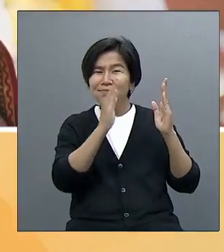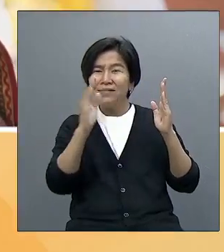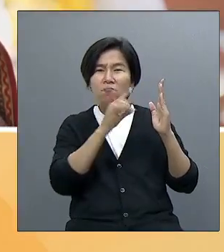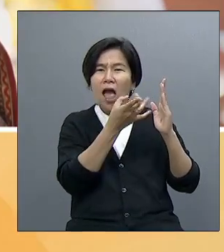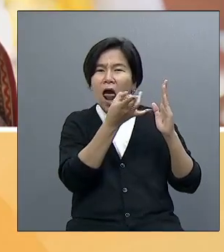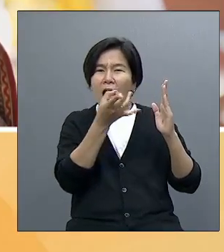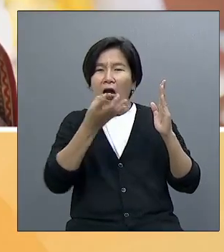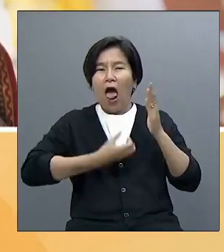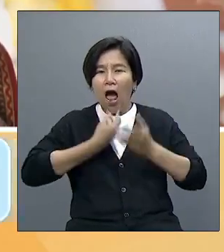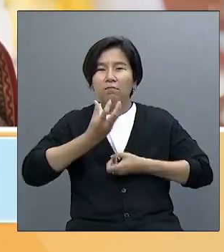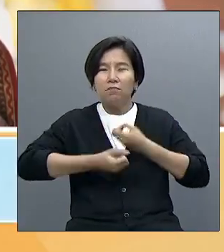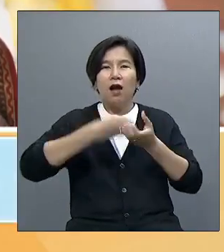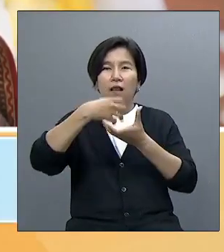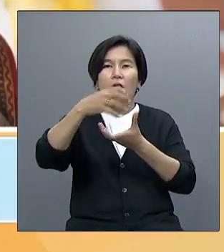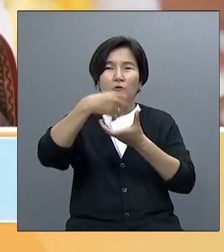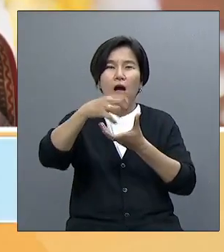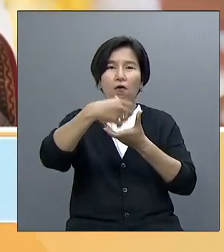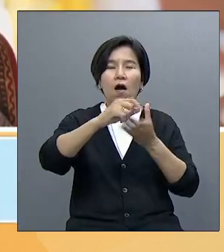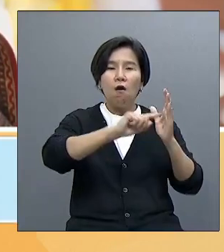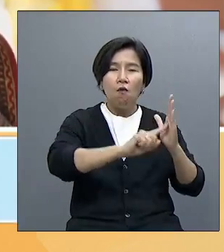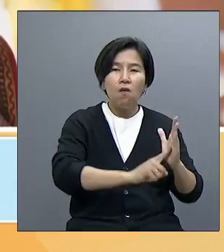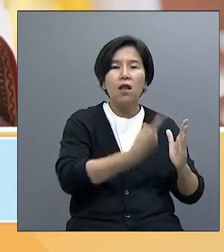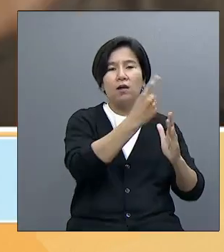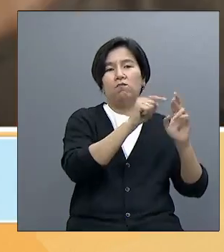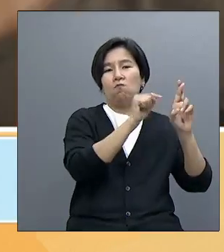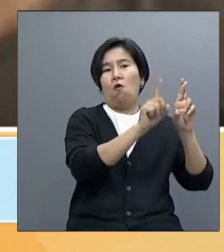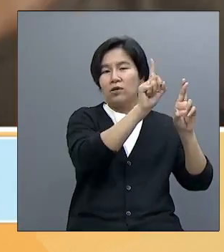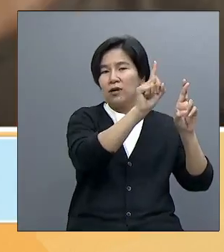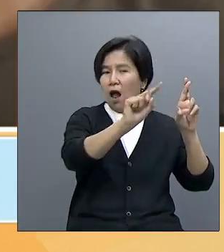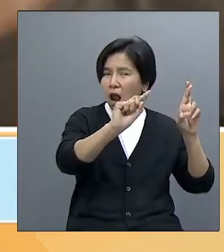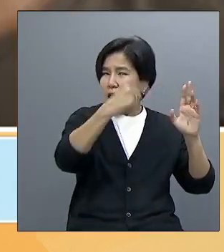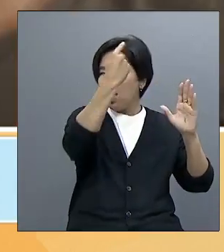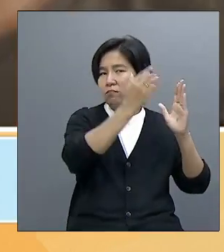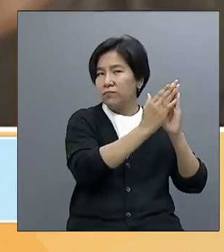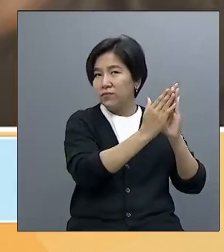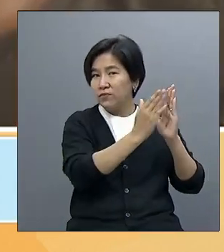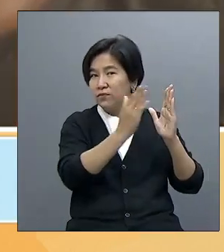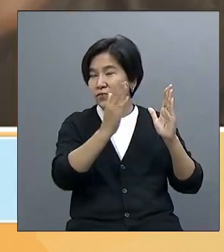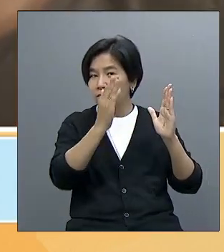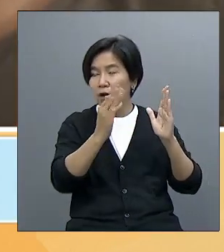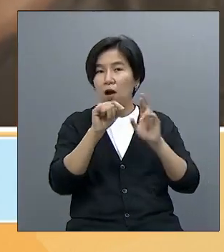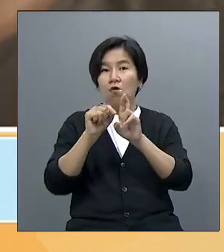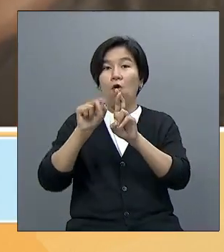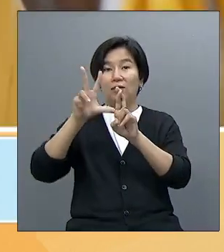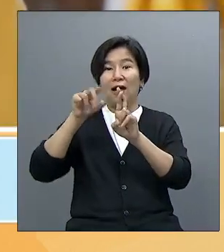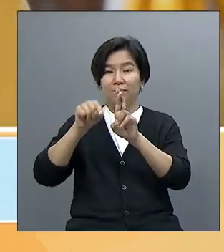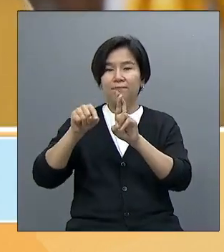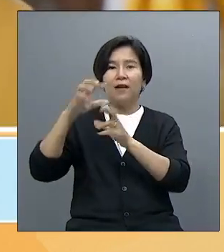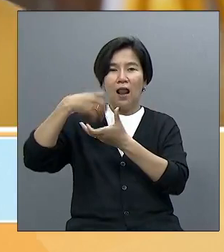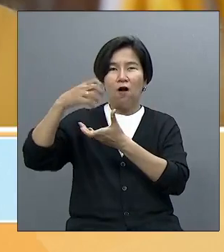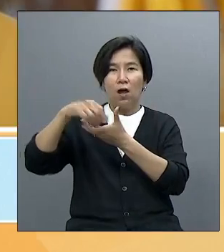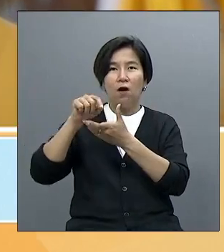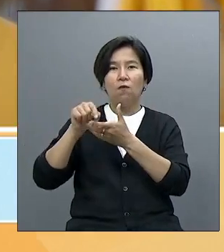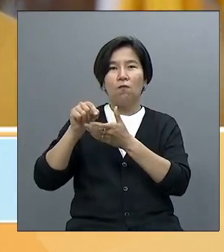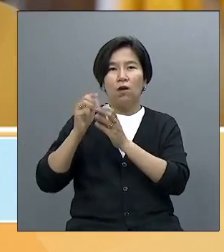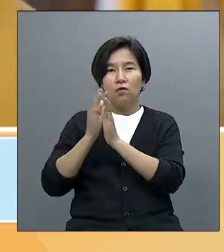ในบุษบาลุยไฟเนี่ยจะเป็นการเล่าเรื่องในยุครัชกาลที่3หรือพระบาทสมเด็จพระนั่งเกล้าเจ้าอยู่หัวแต่มีความ